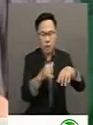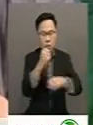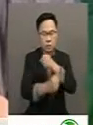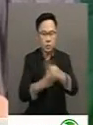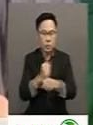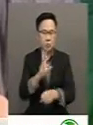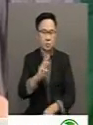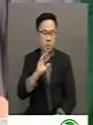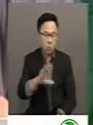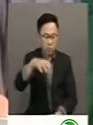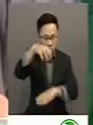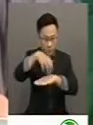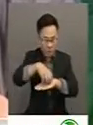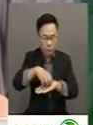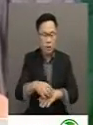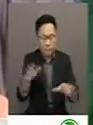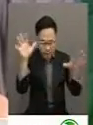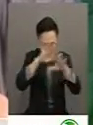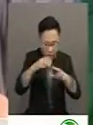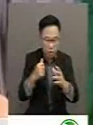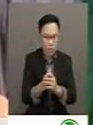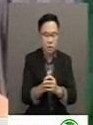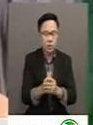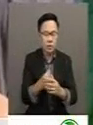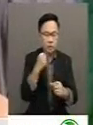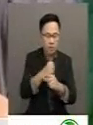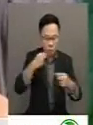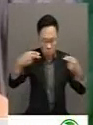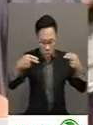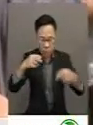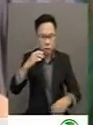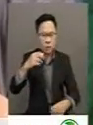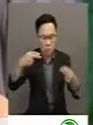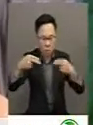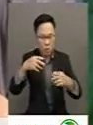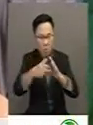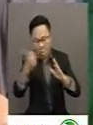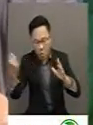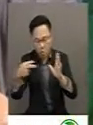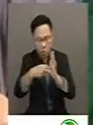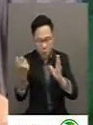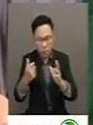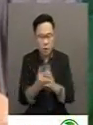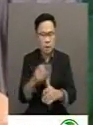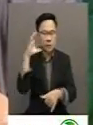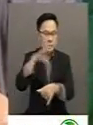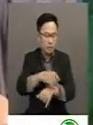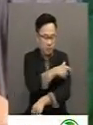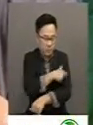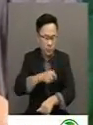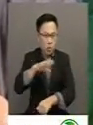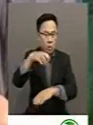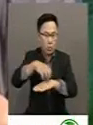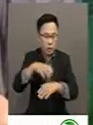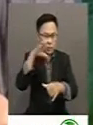60ปีของวัดพระธรรมกายทำท่าทีดึงสายสัญญาณกล้อง CCTV ออกแล้วก็จับกุมพนักงานรักษาความปลอดภัยของ